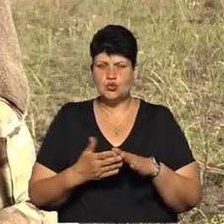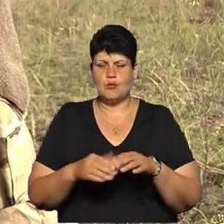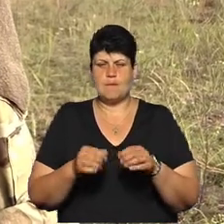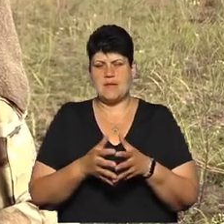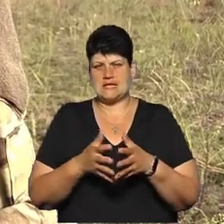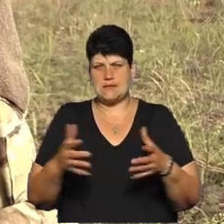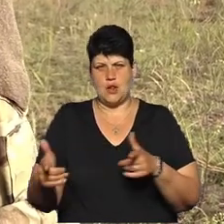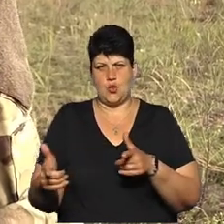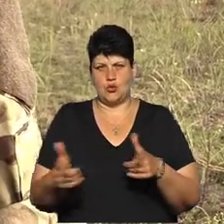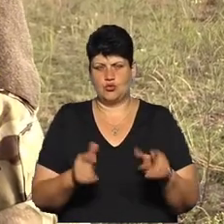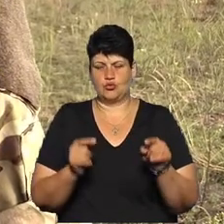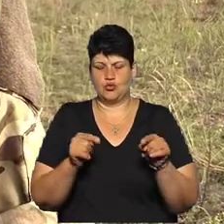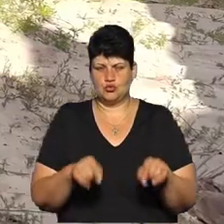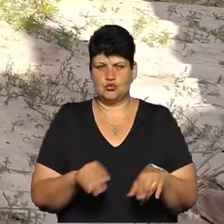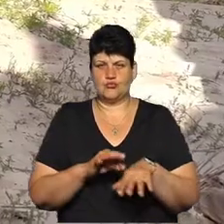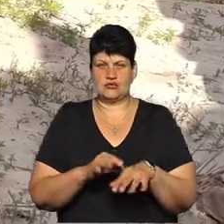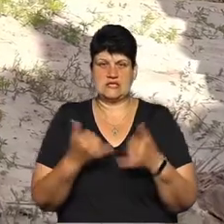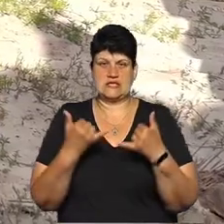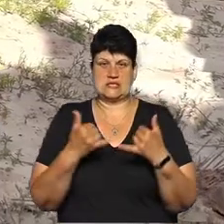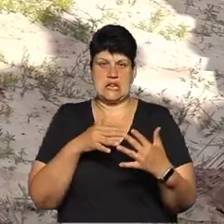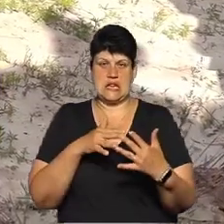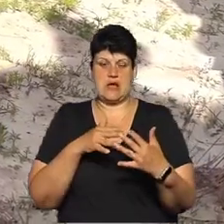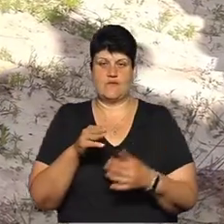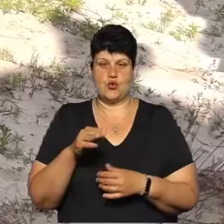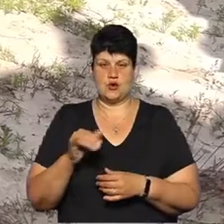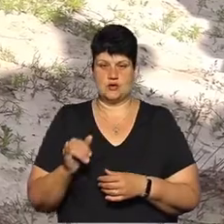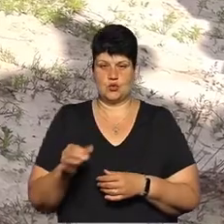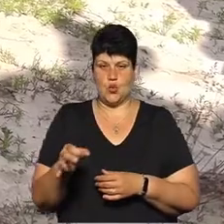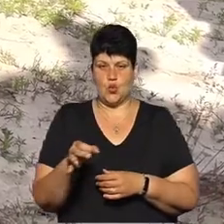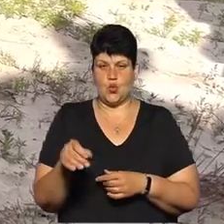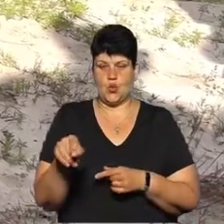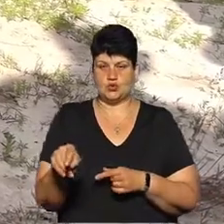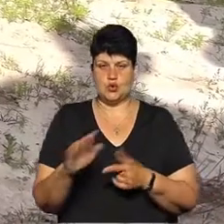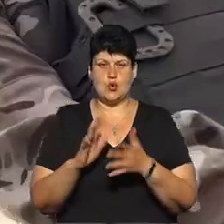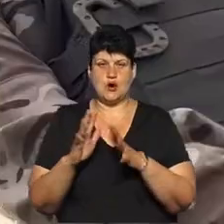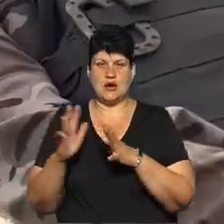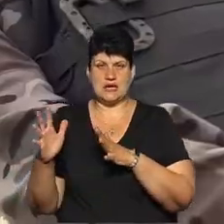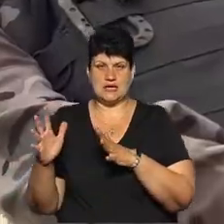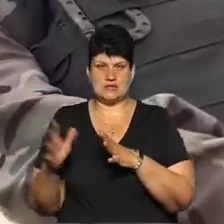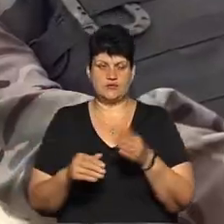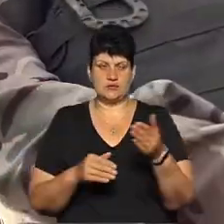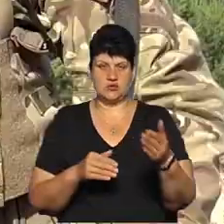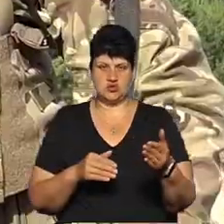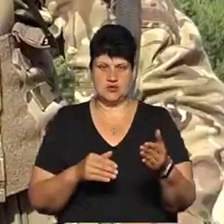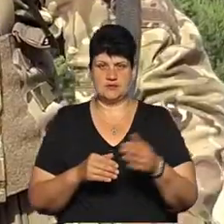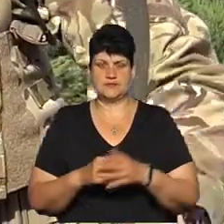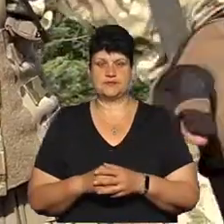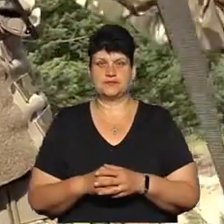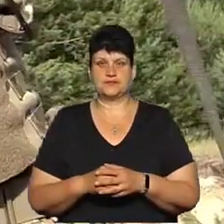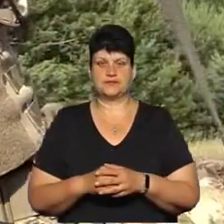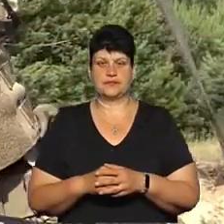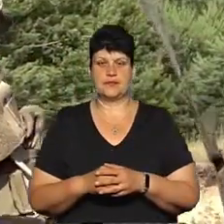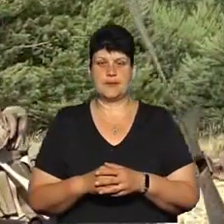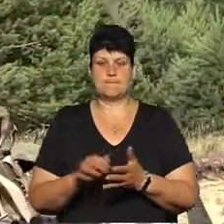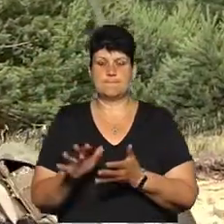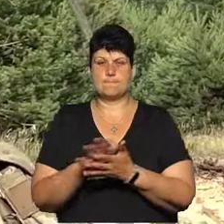до того, що відбувається зараз на фронті. От озеро, от ліс, от мішені. Займаєте там позиції,